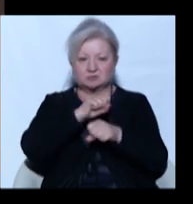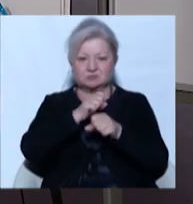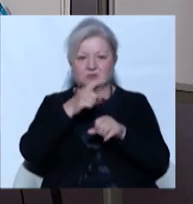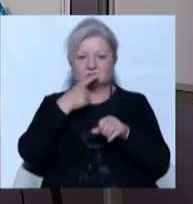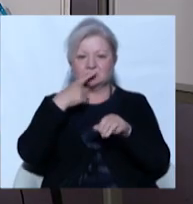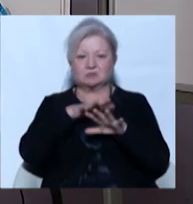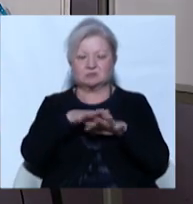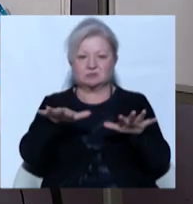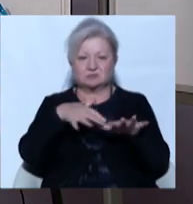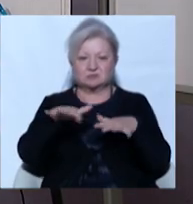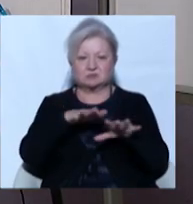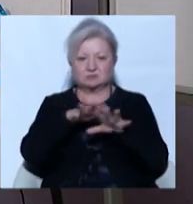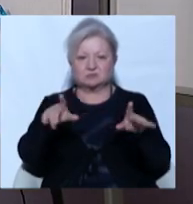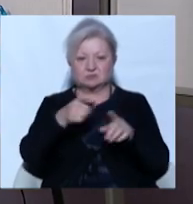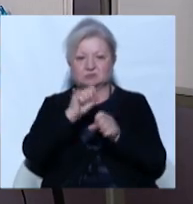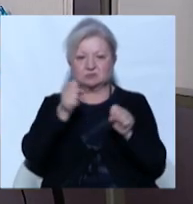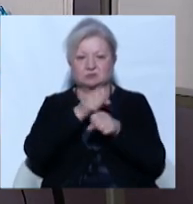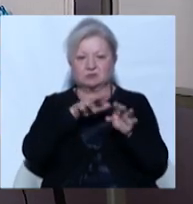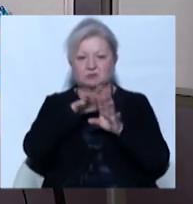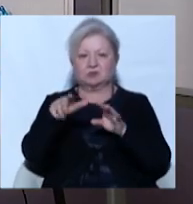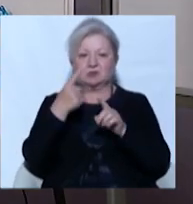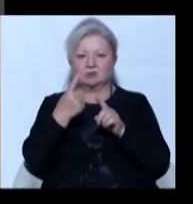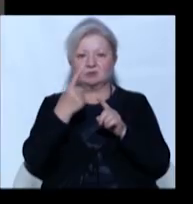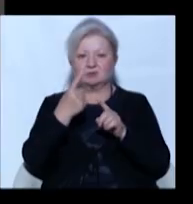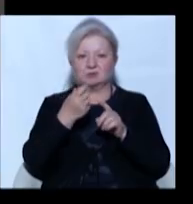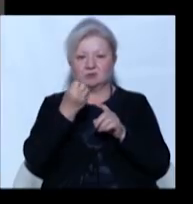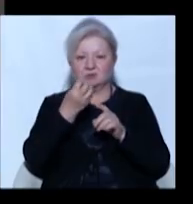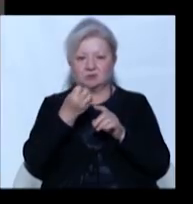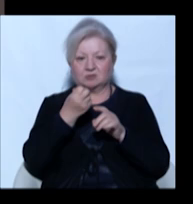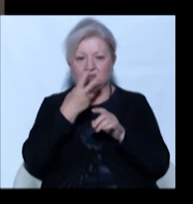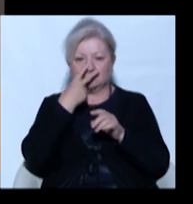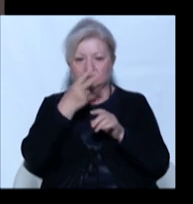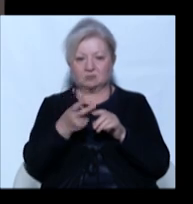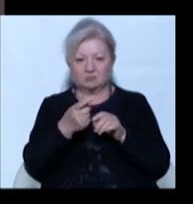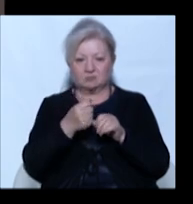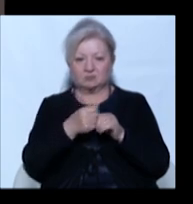სითხის დინების სიჩქარე. კიდევ ერთხელ გავიმეორებთ.